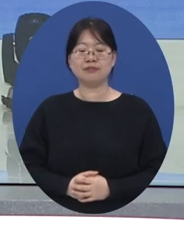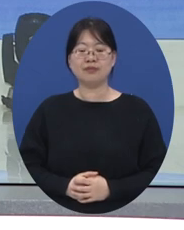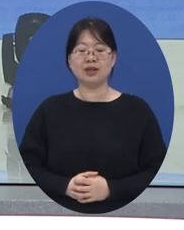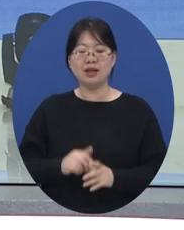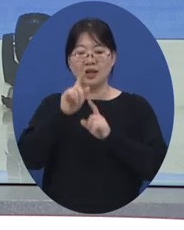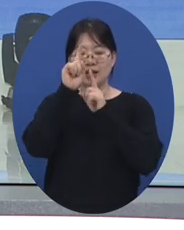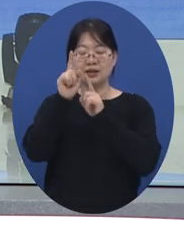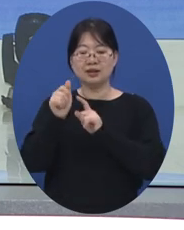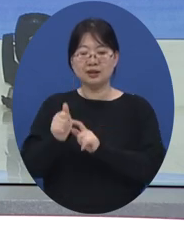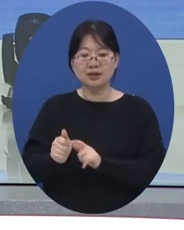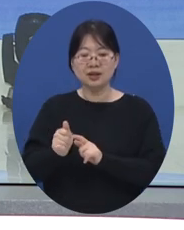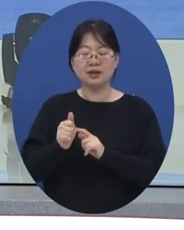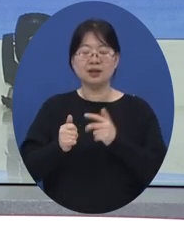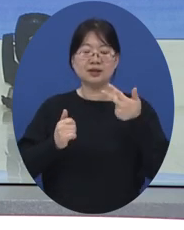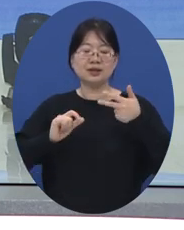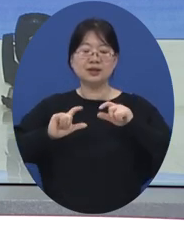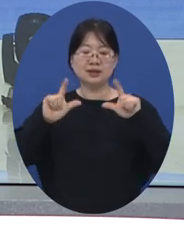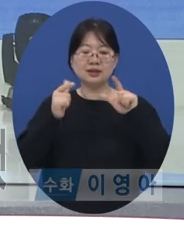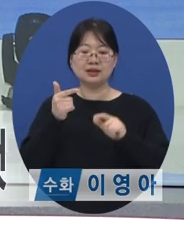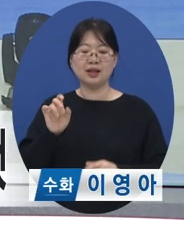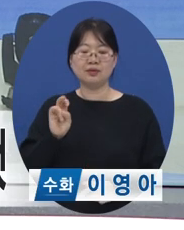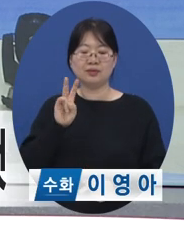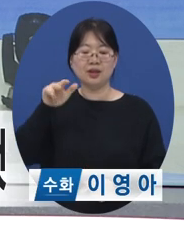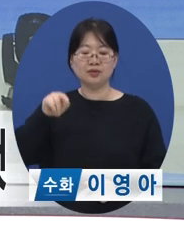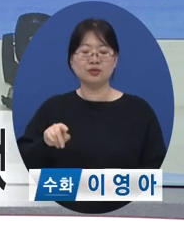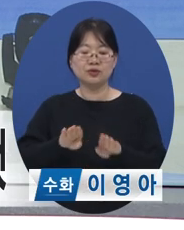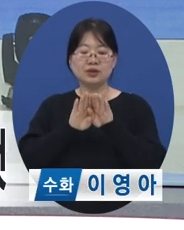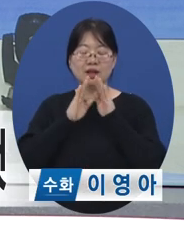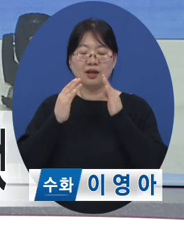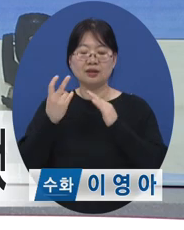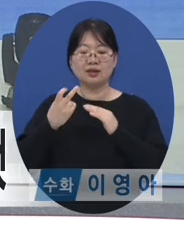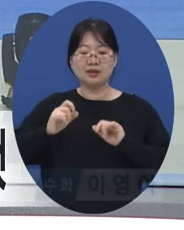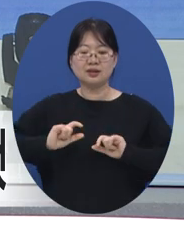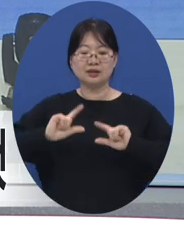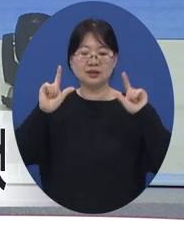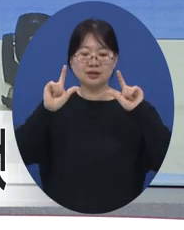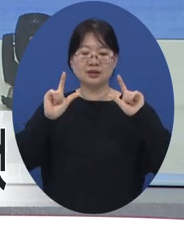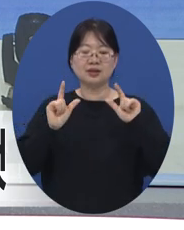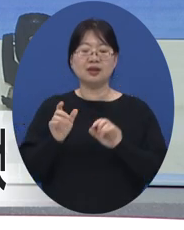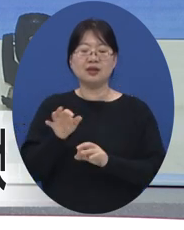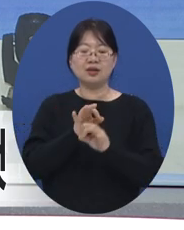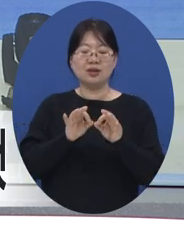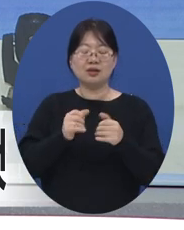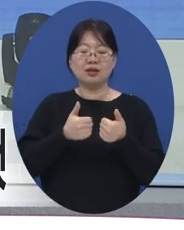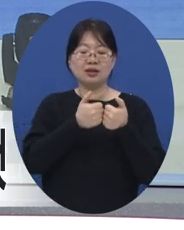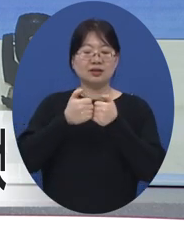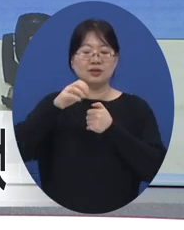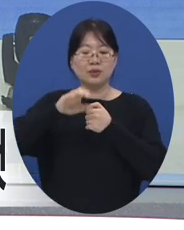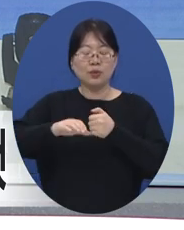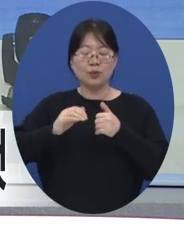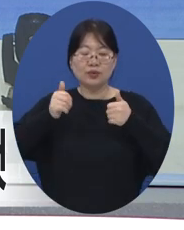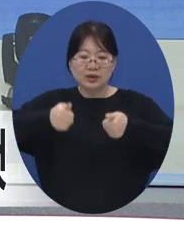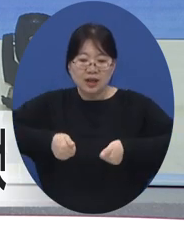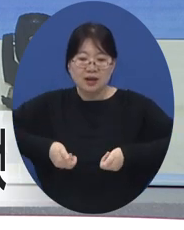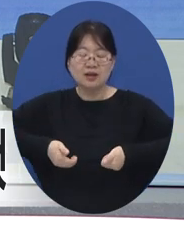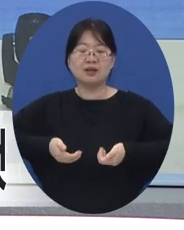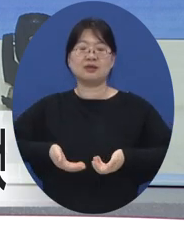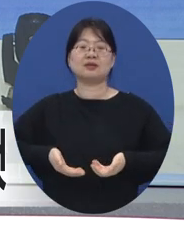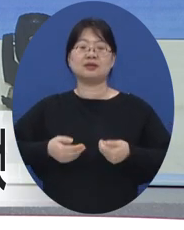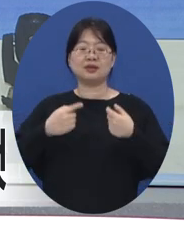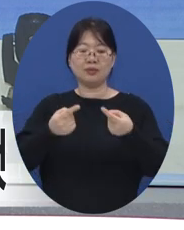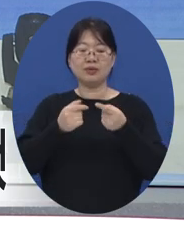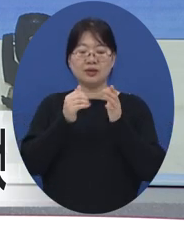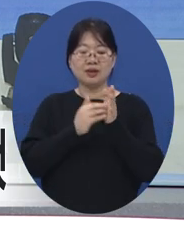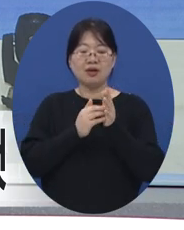이제는 경우 돌 사가 7 남현수 에서 열린 2020 경제 동부 상공회의소 신년인사회 에 참석해 특별한 희생을 치룬